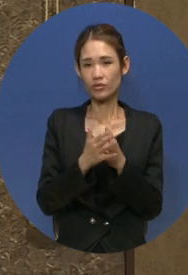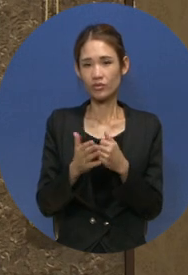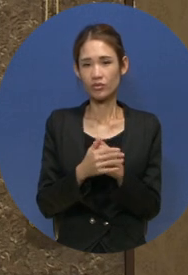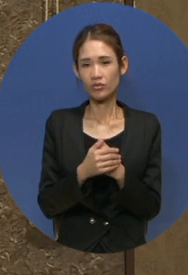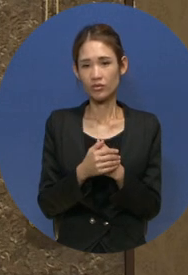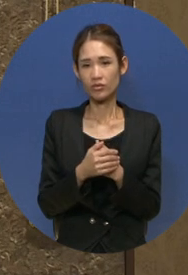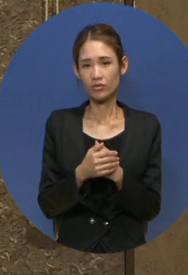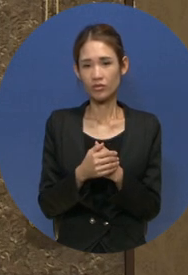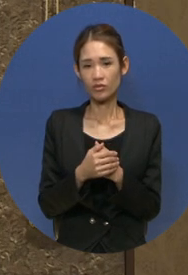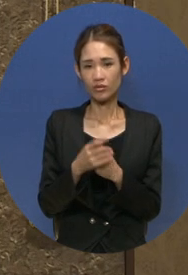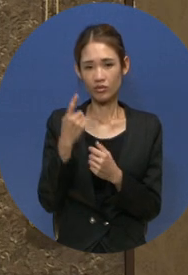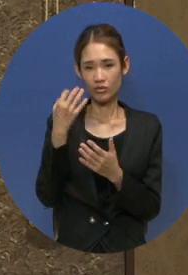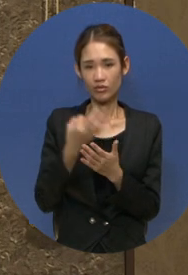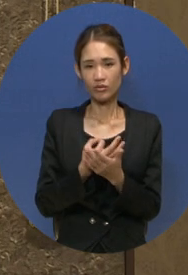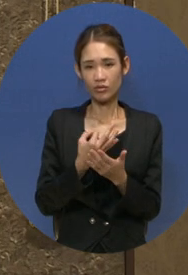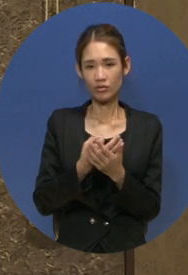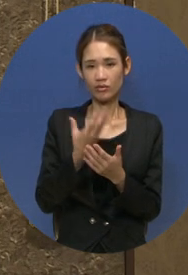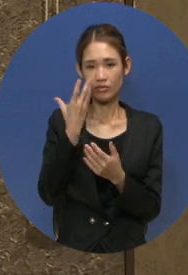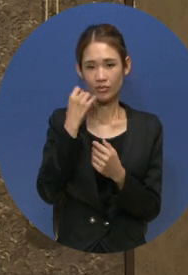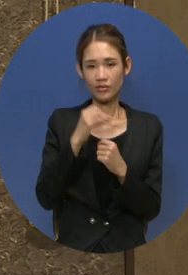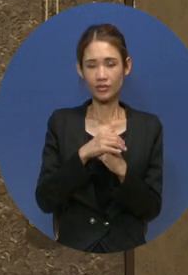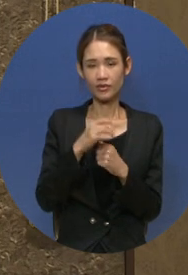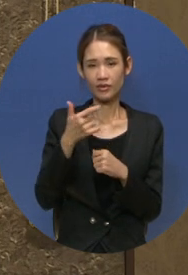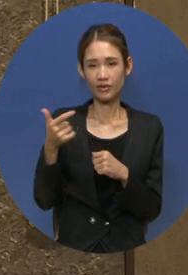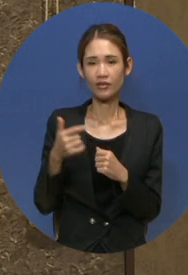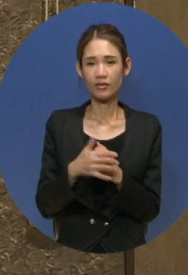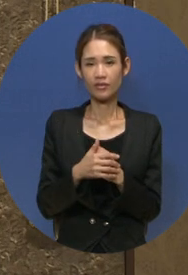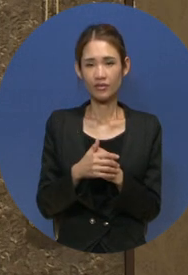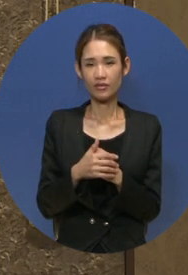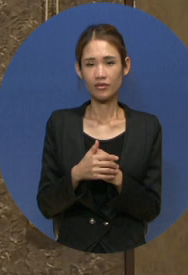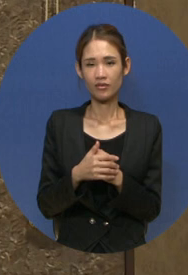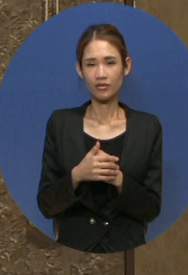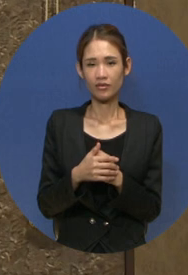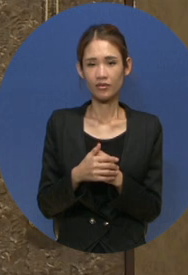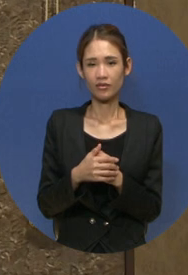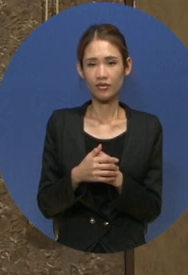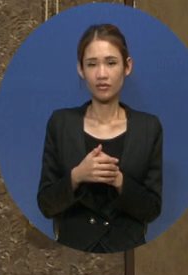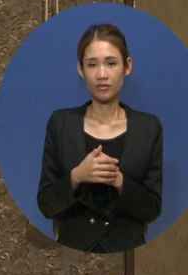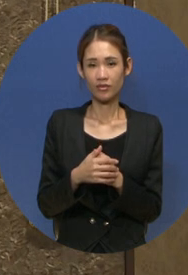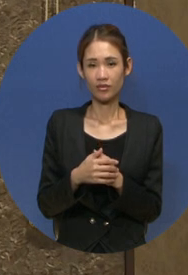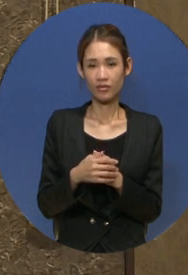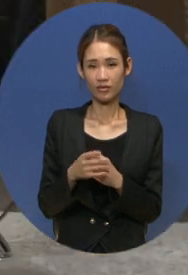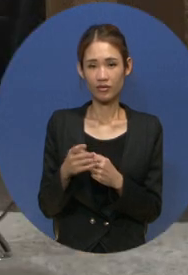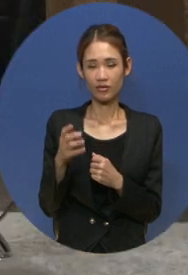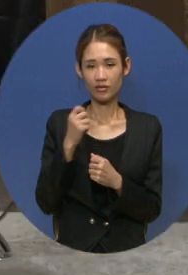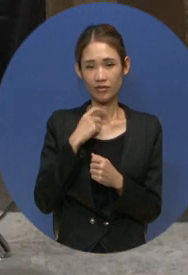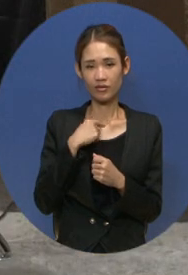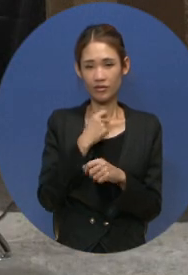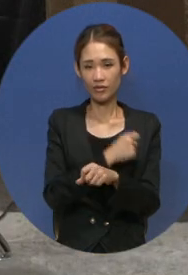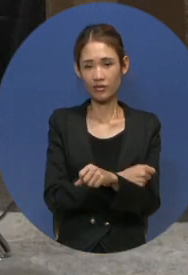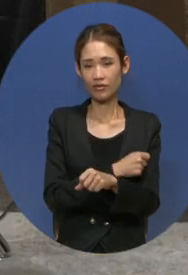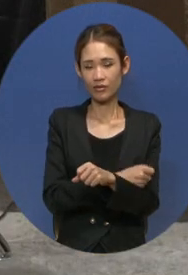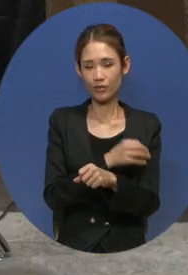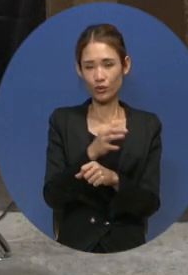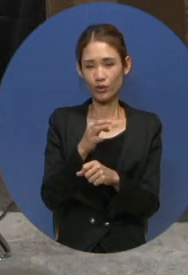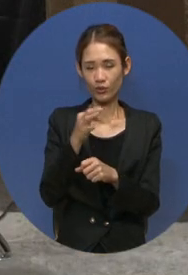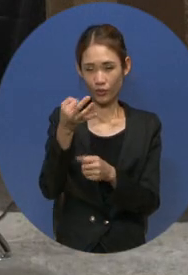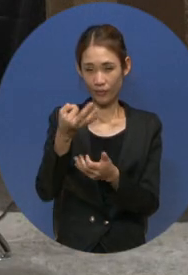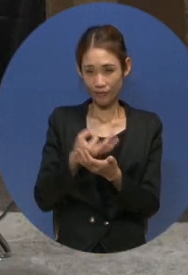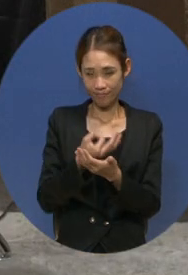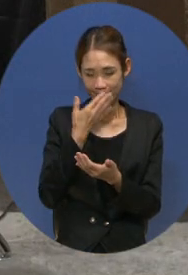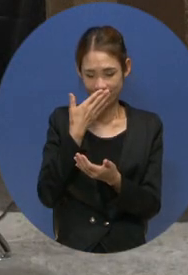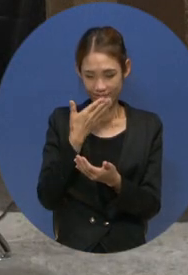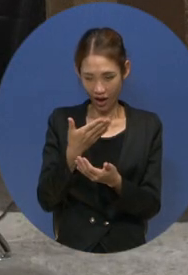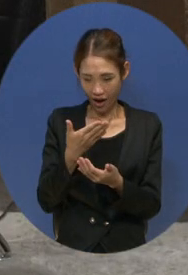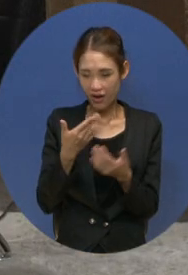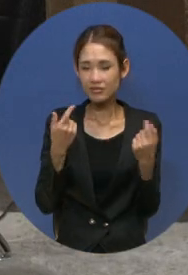예, 그 월급의 매력이 상당합니다. 맞습니다. 예, 그래서 집에서도 아, 내가 이렇게 노동을 해서 대가를 받을 예. 수